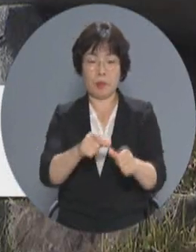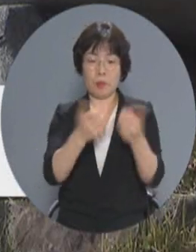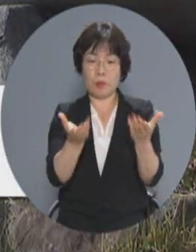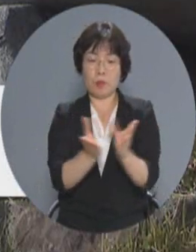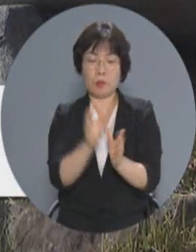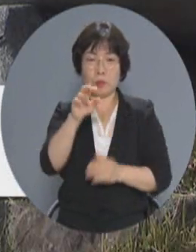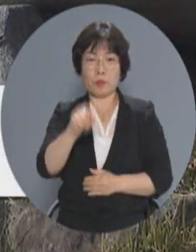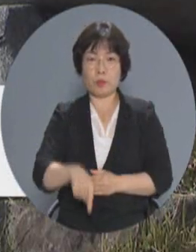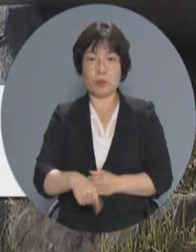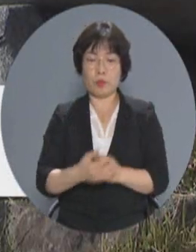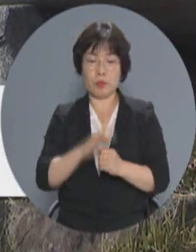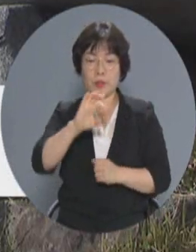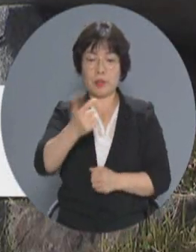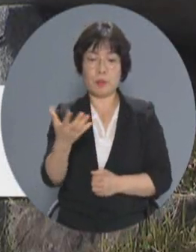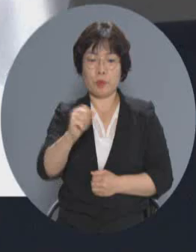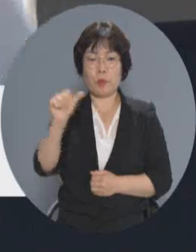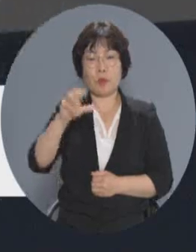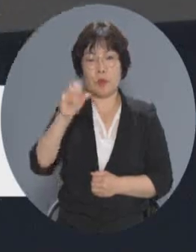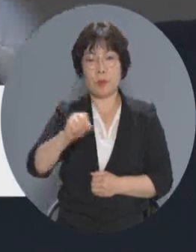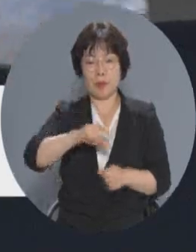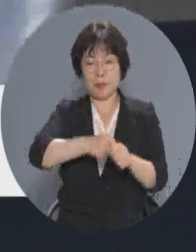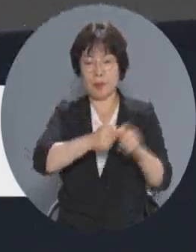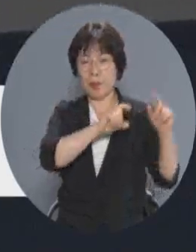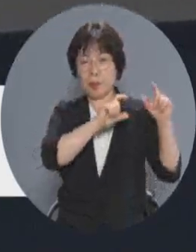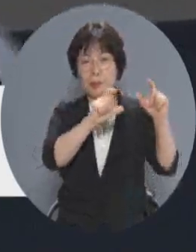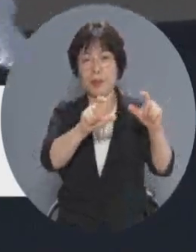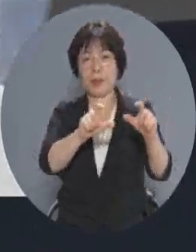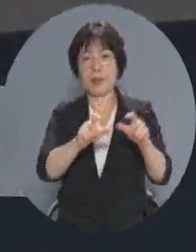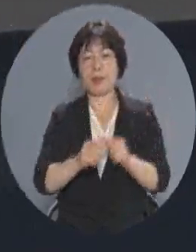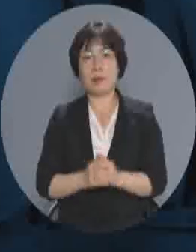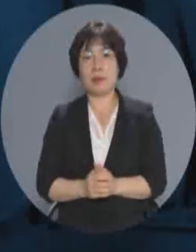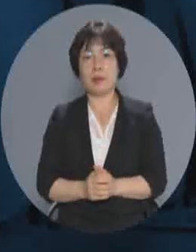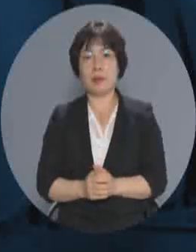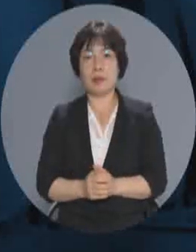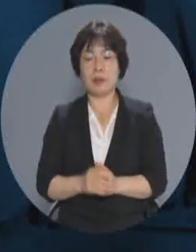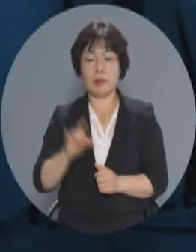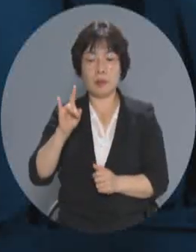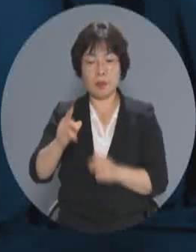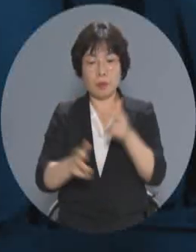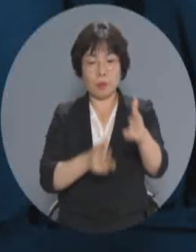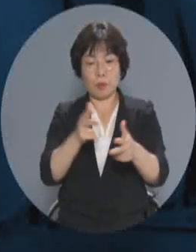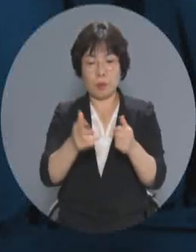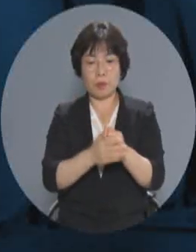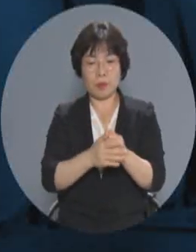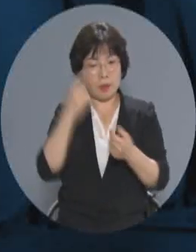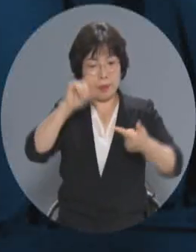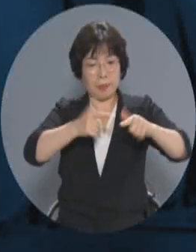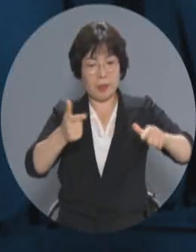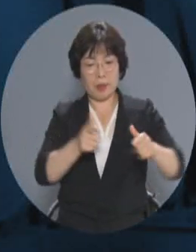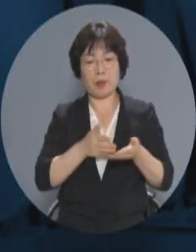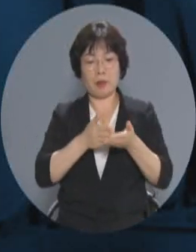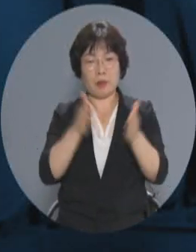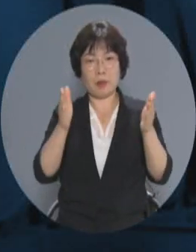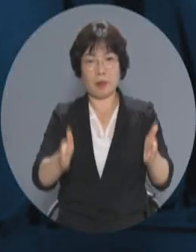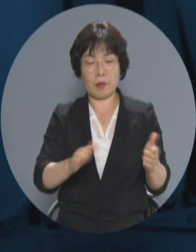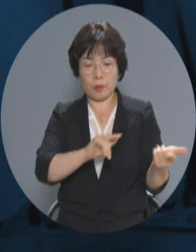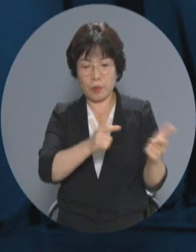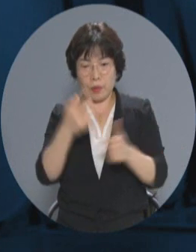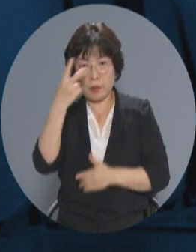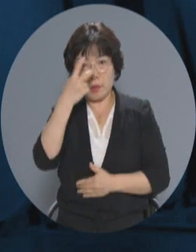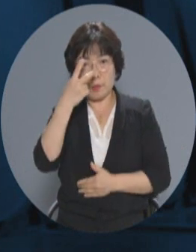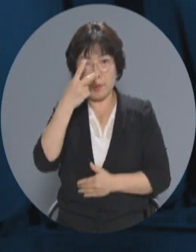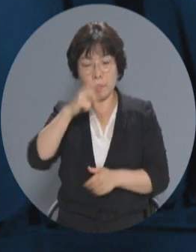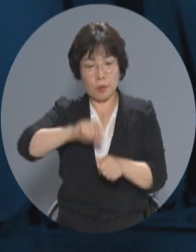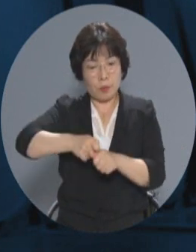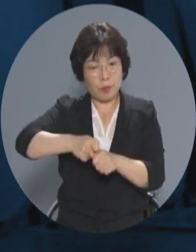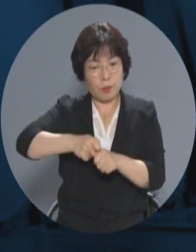고용노동부는 최근 46억 5천만 원의 과태료를 부과했습니다. 현대제철은 이의 신청 기간 동안 여러 측면을 검토해